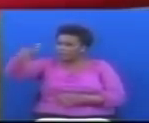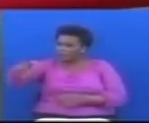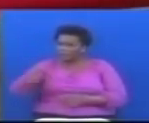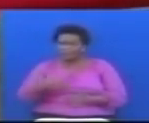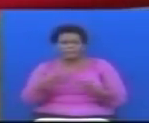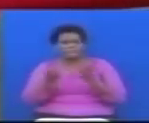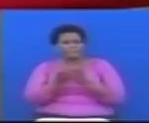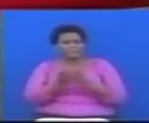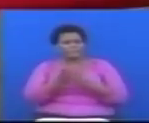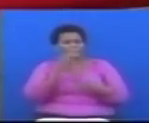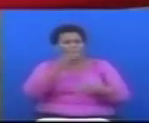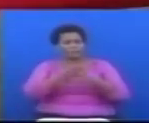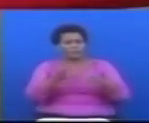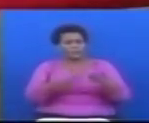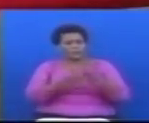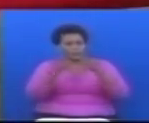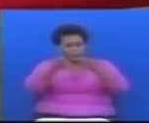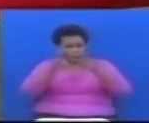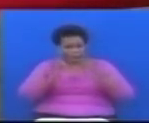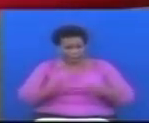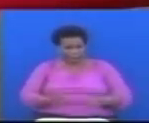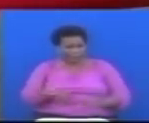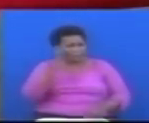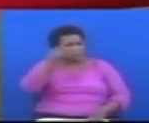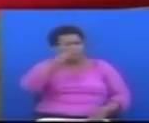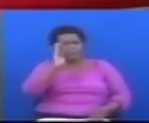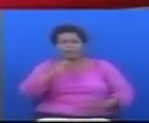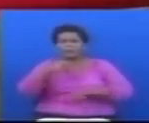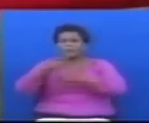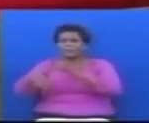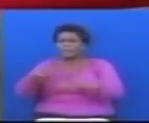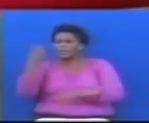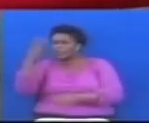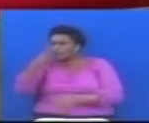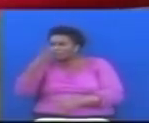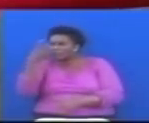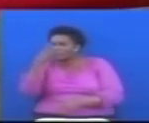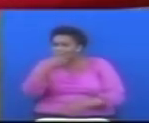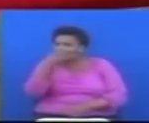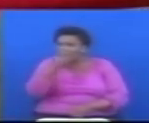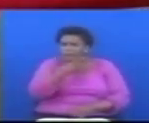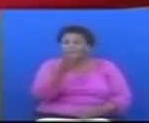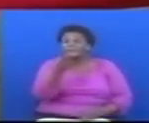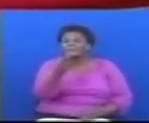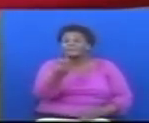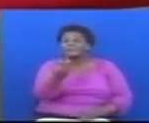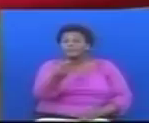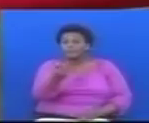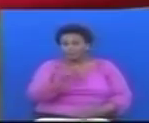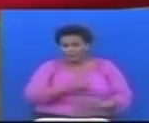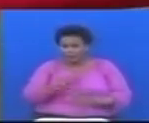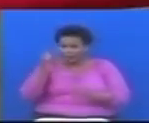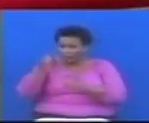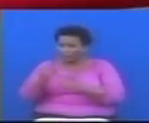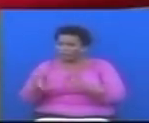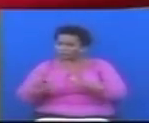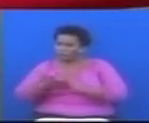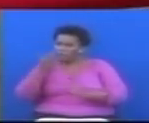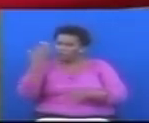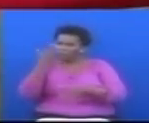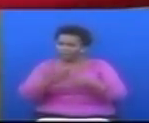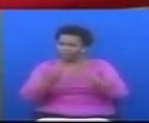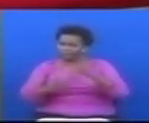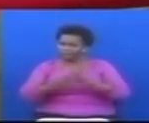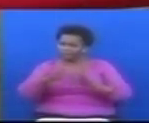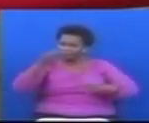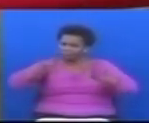madaraja. Serikali inaendelea na mpango wa kutafuta fedha kwa kuzingatia wingi wa fedha zinazohitajika. Mheshimiwa Naibu